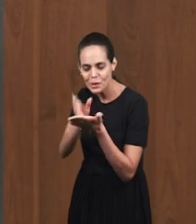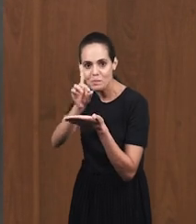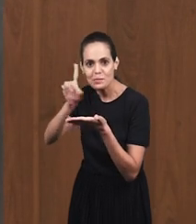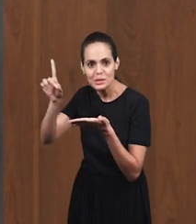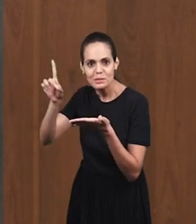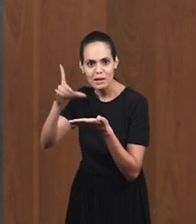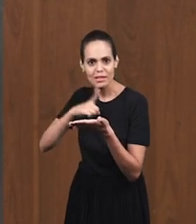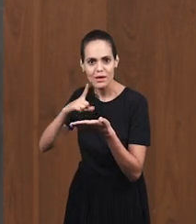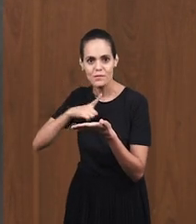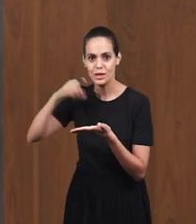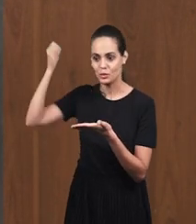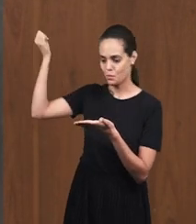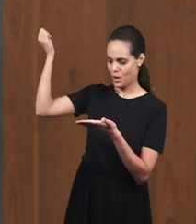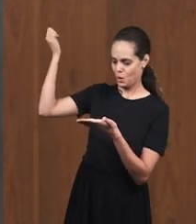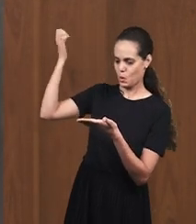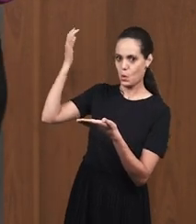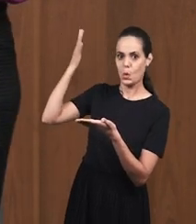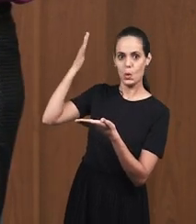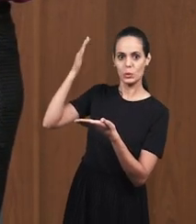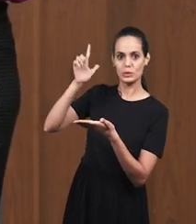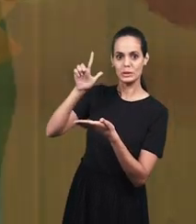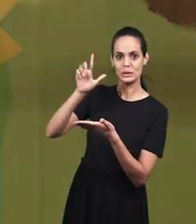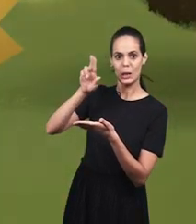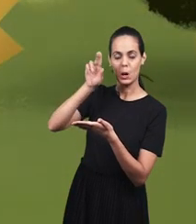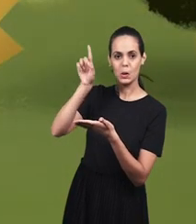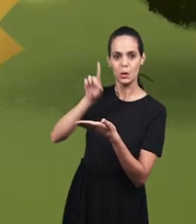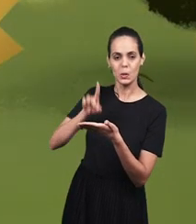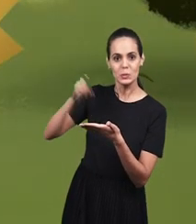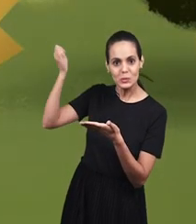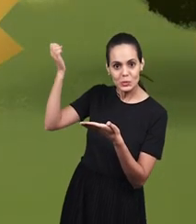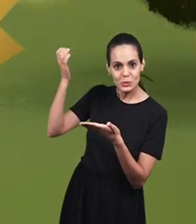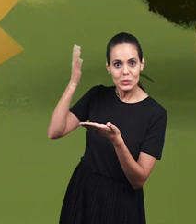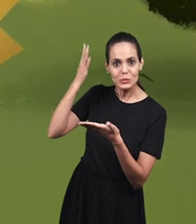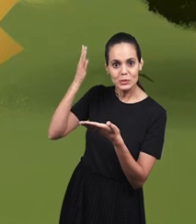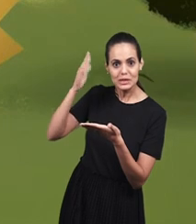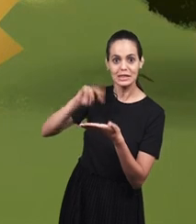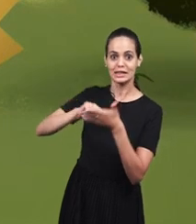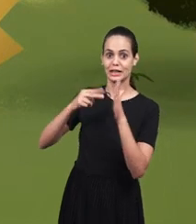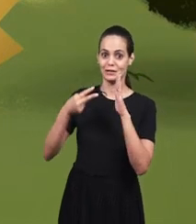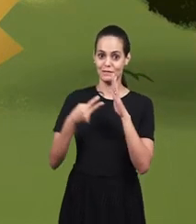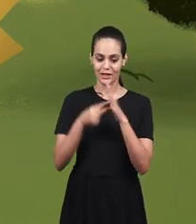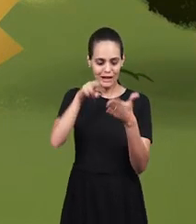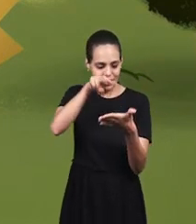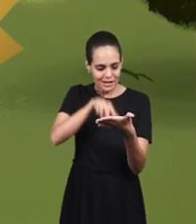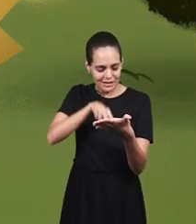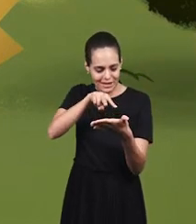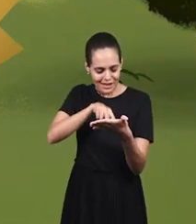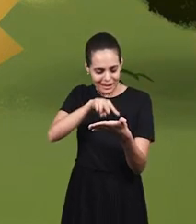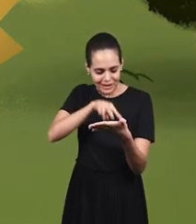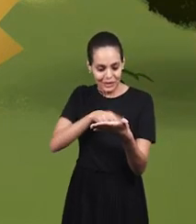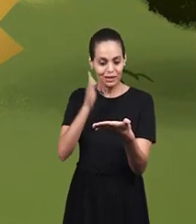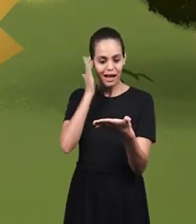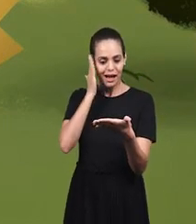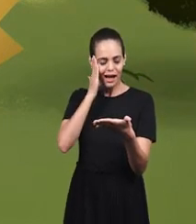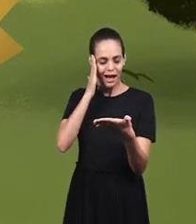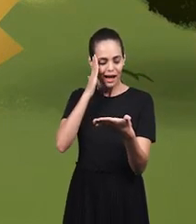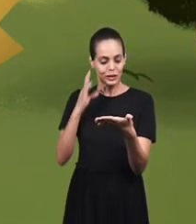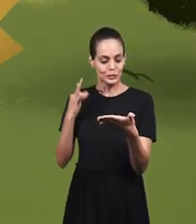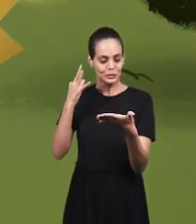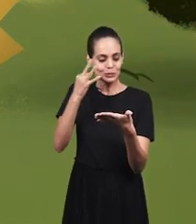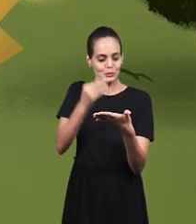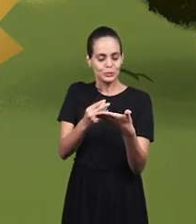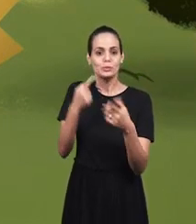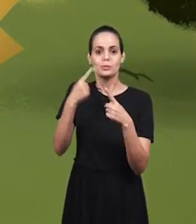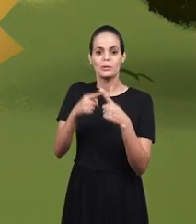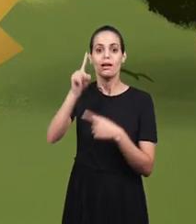lumière qui éclaire son visage, qui sort de la Bible. Cela signifie qu'elle lit et elle comprend. Parce que